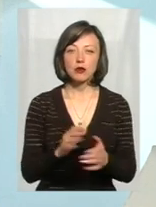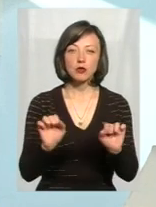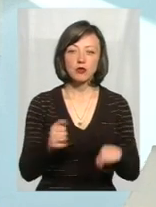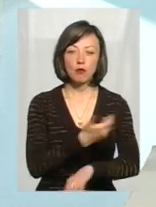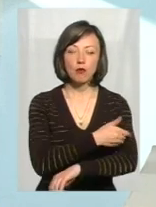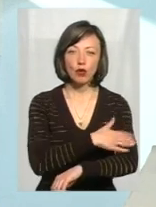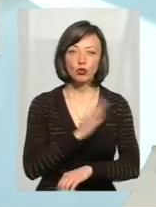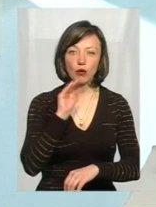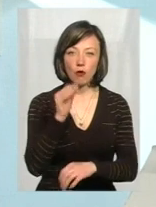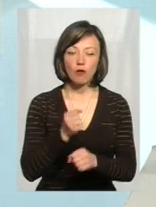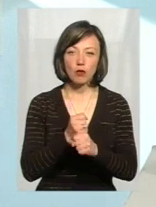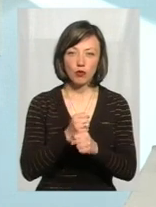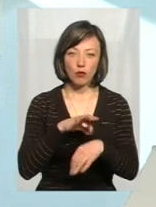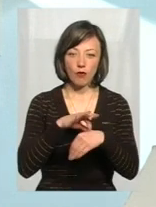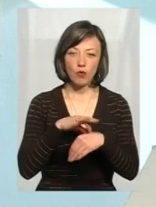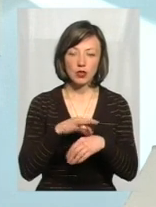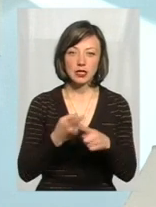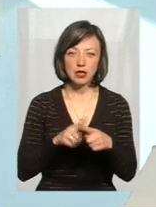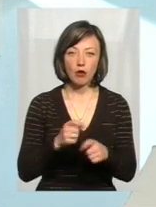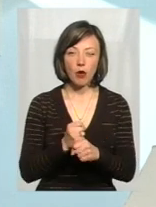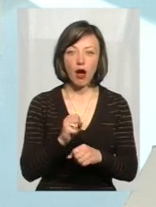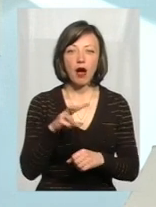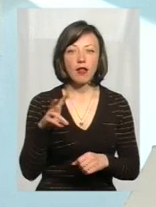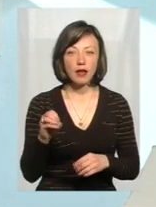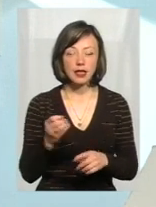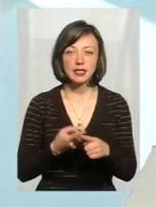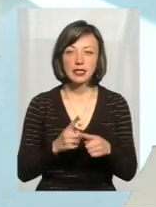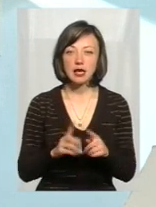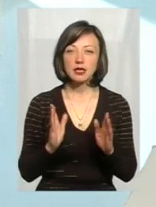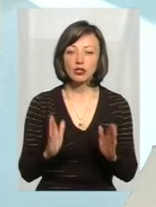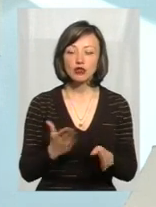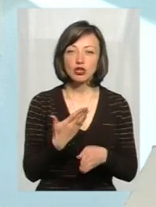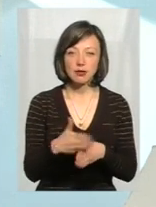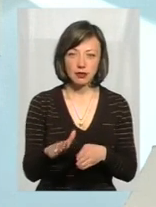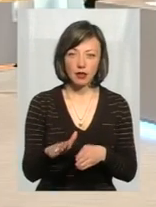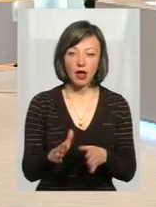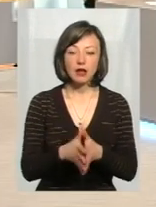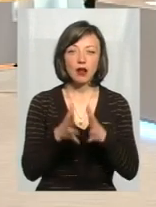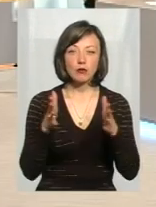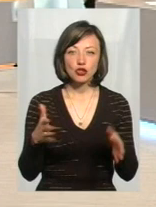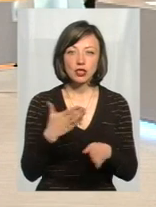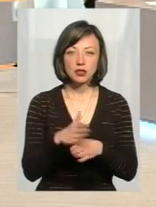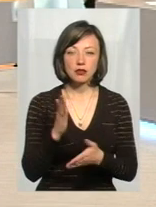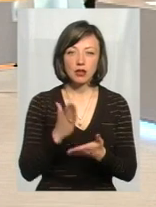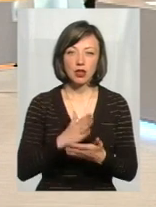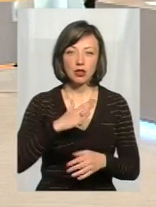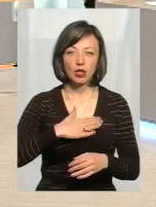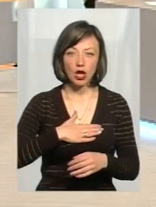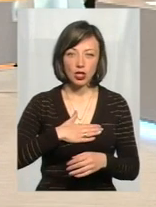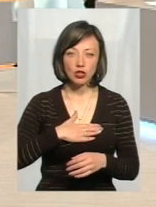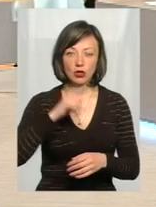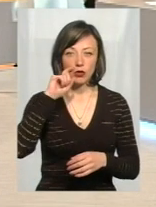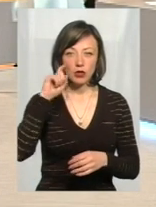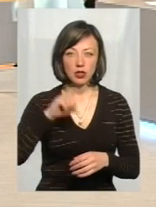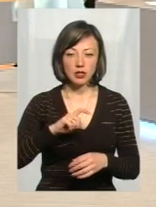мовою проводити, це ми робимо. Але це тільки частина. Найбільшу частину становлять наші